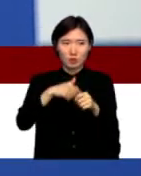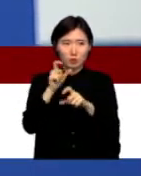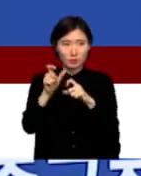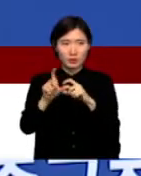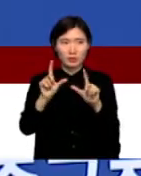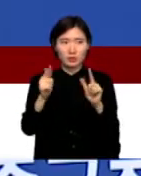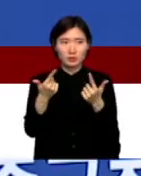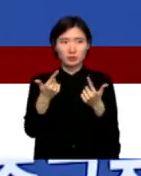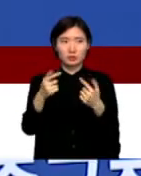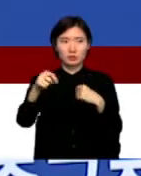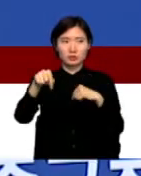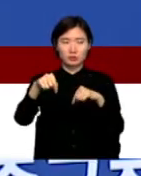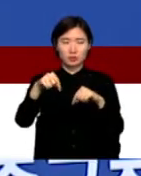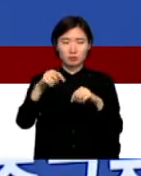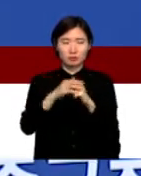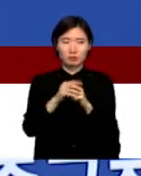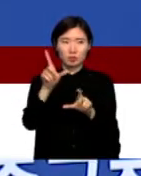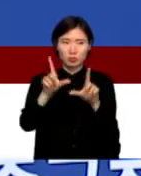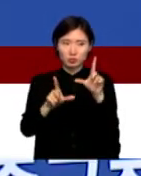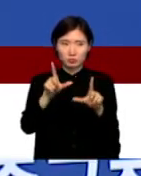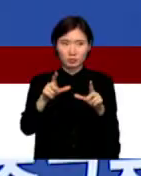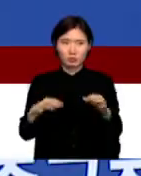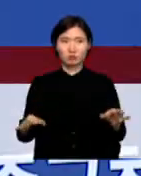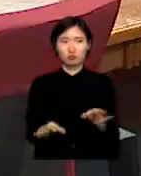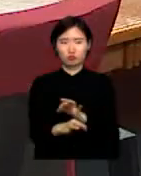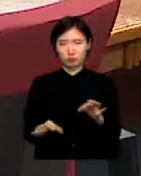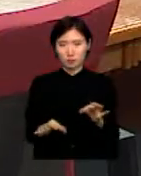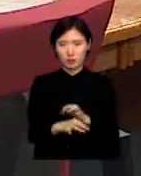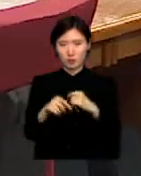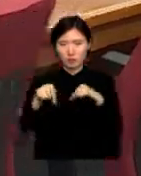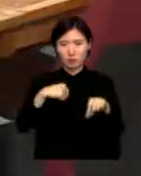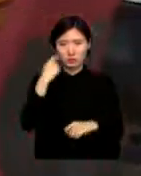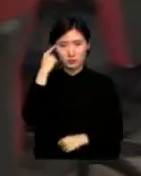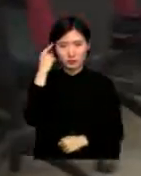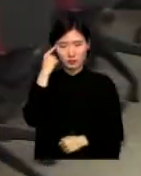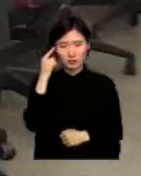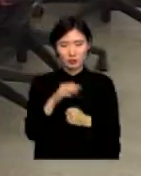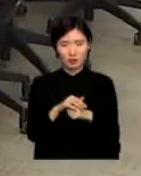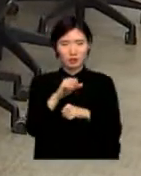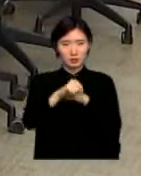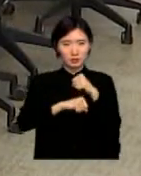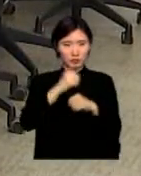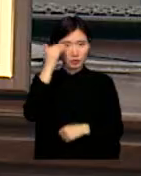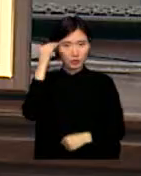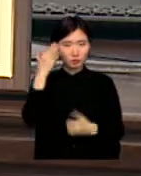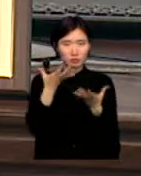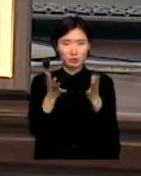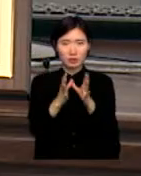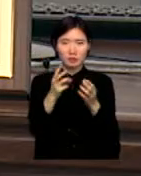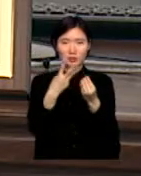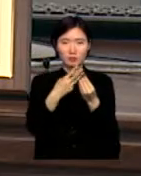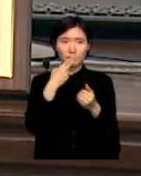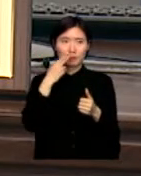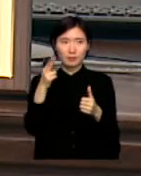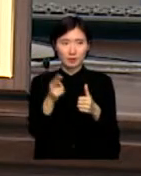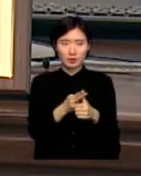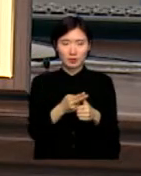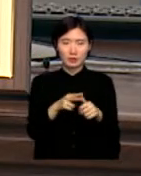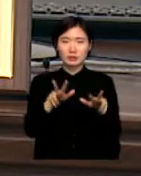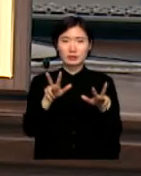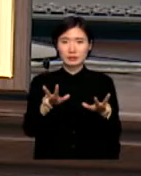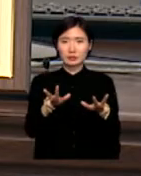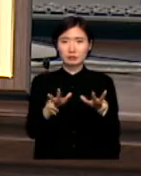흩어 자체가 이렇게 정치다 이렇게 듯 합니다 한편 자유 한국 땅에서는 3선을 노리는 최창식 현중